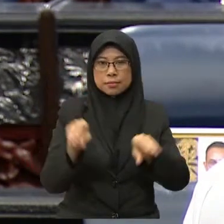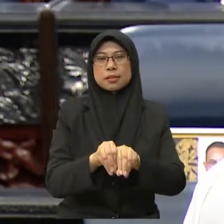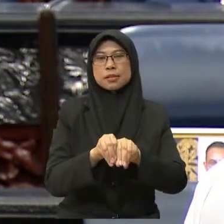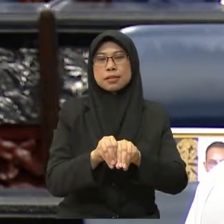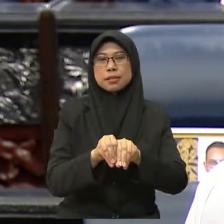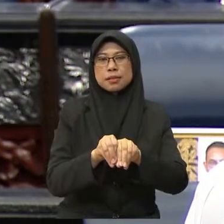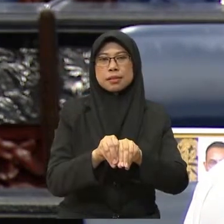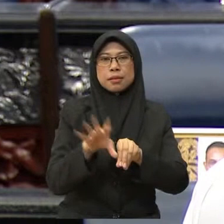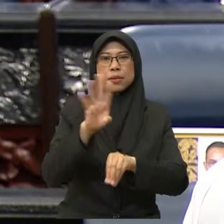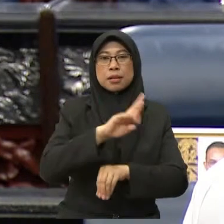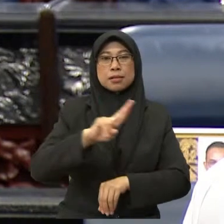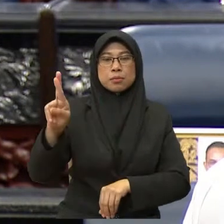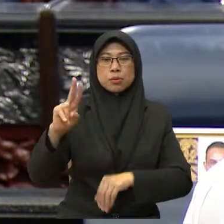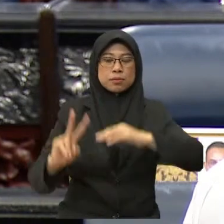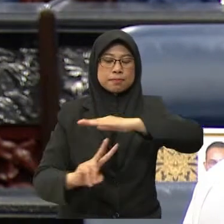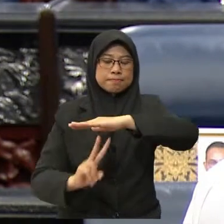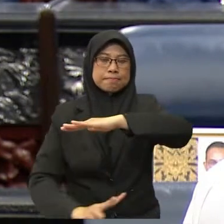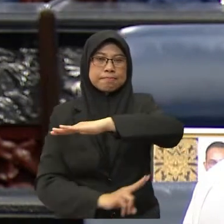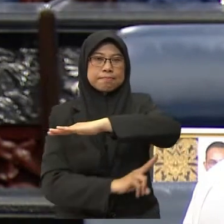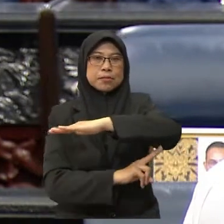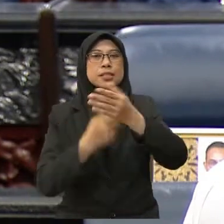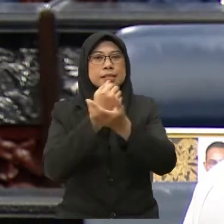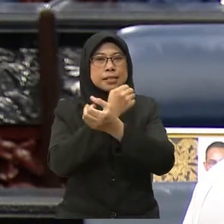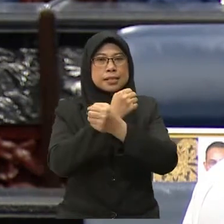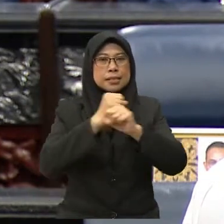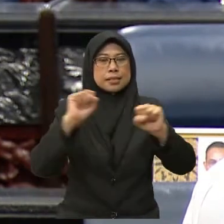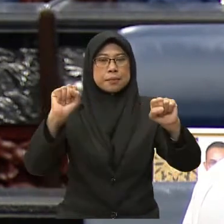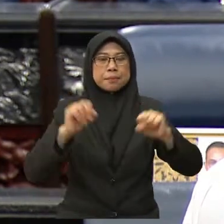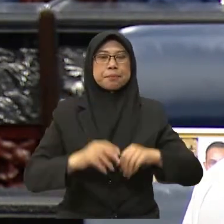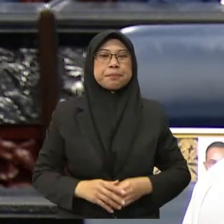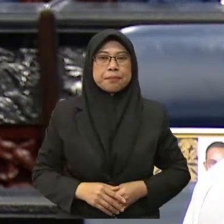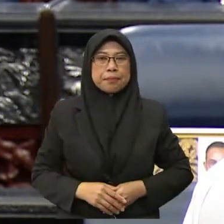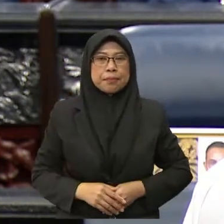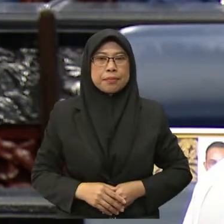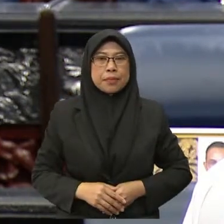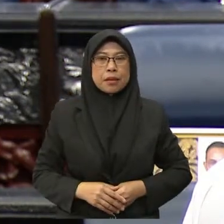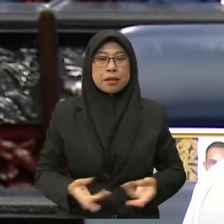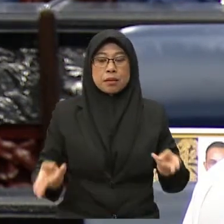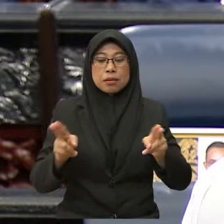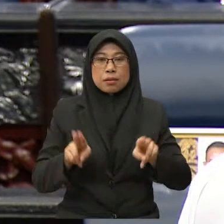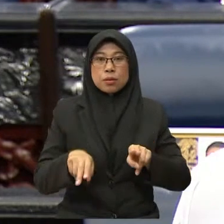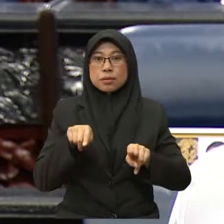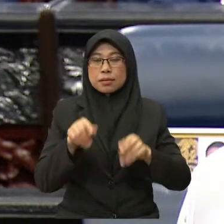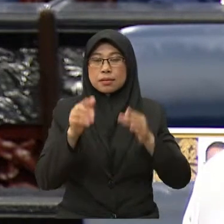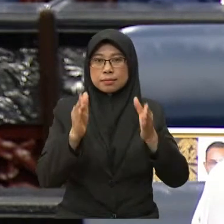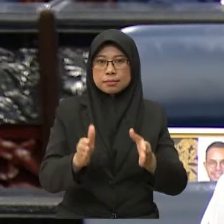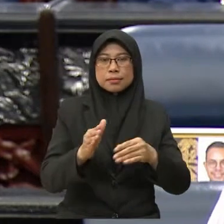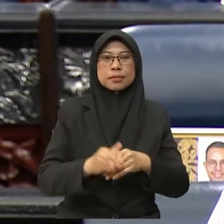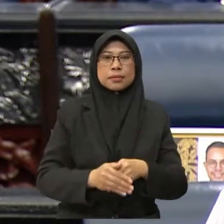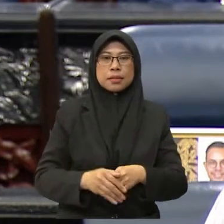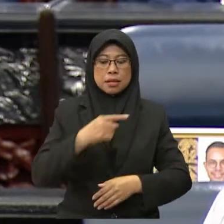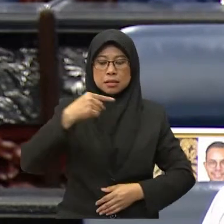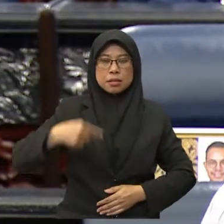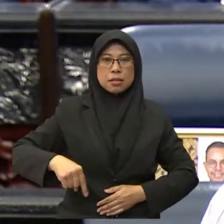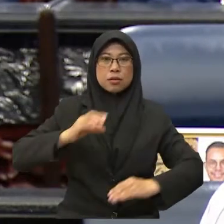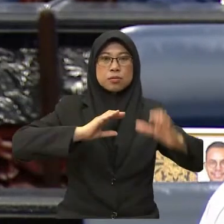4,328 rentang jambatan telah siap dipasang. Ahli-ahli yang berhormat, kontraktor utama projek ECRL adalah China